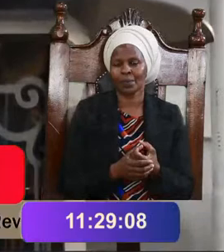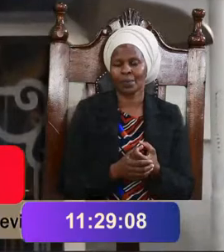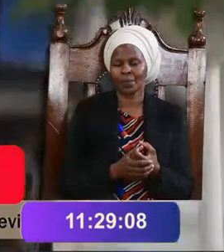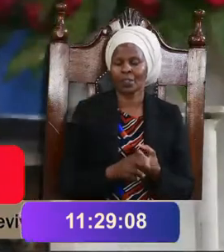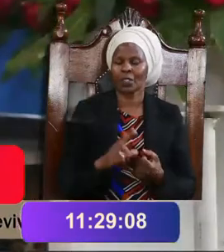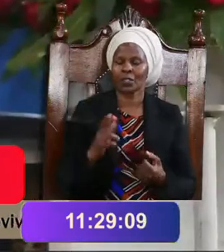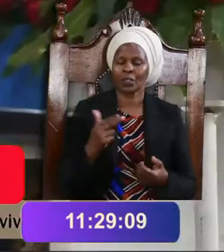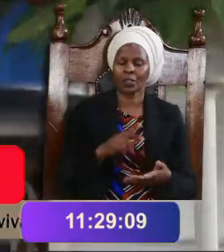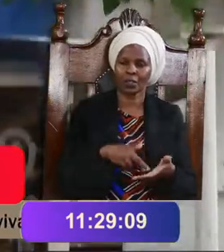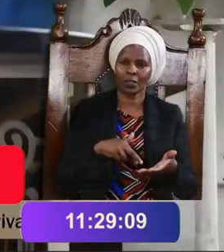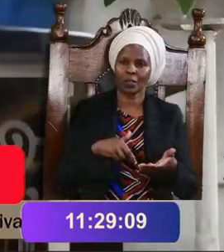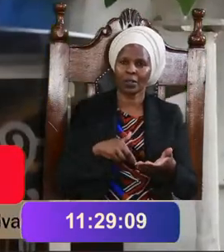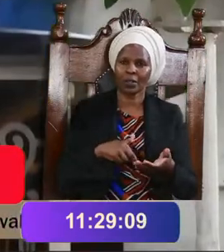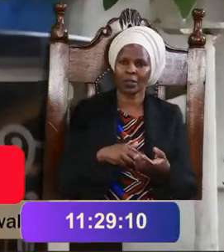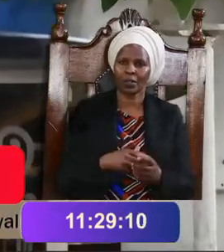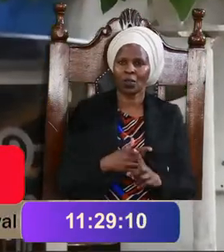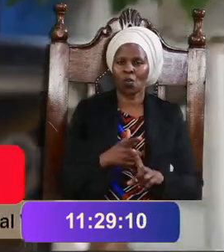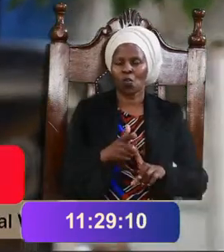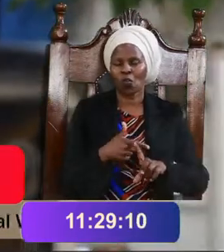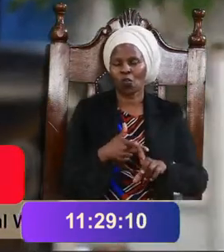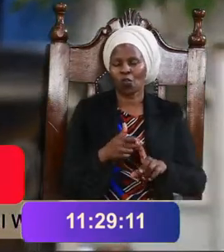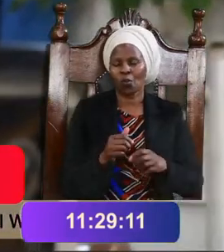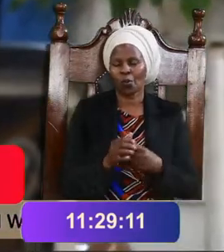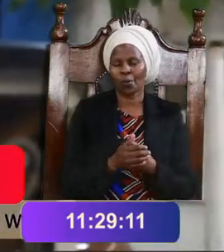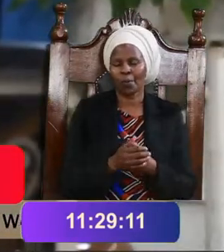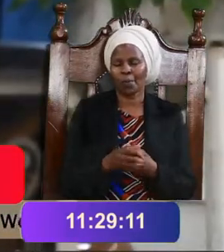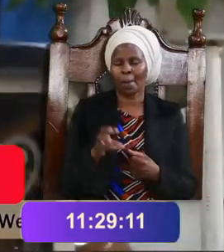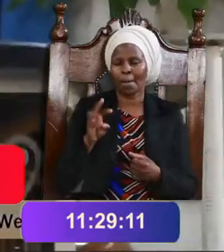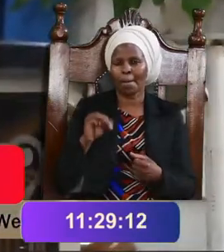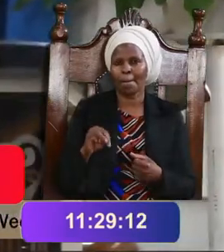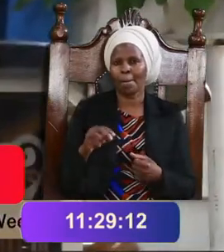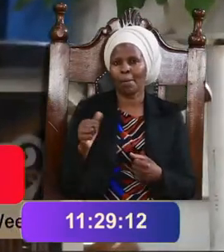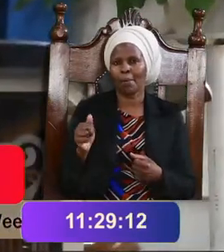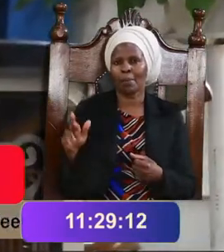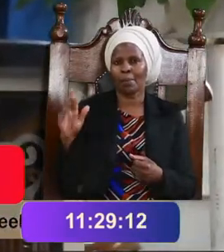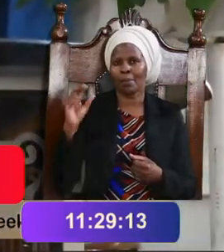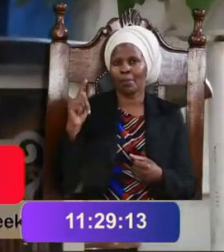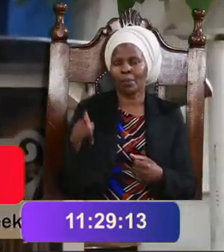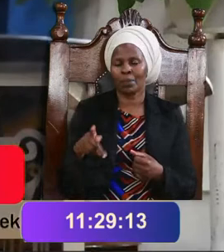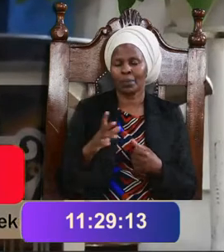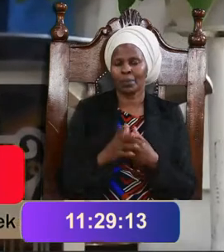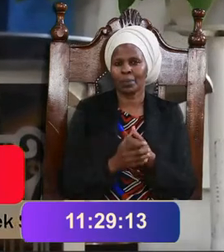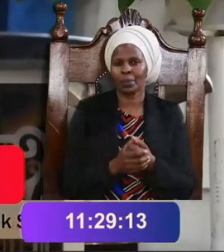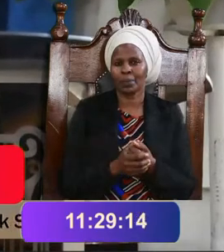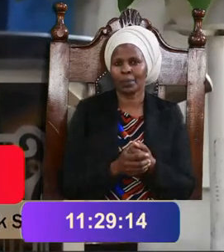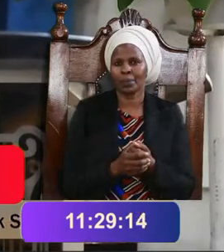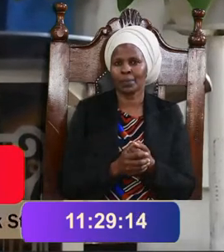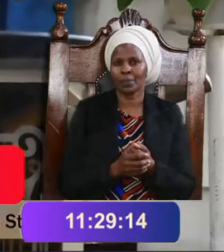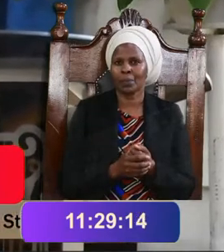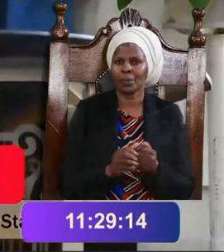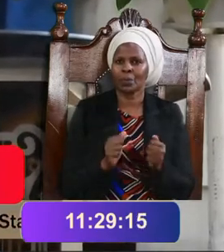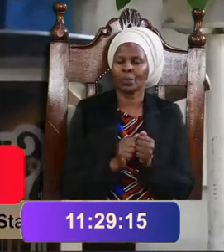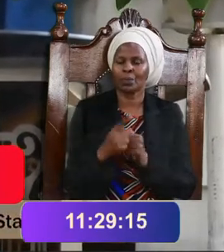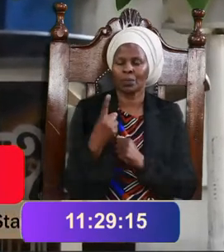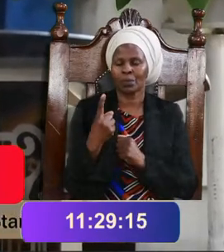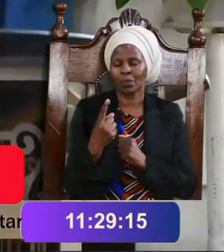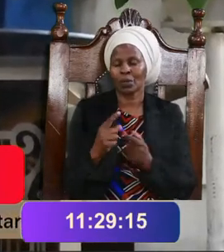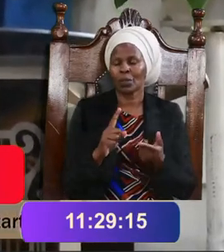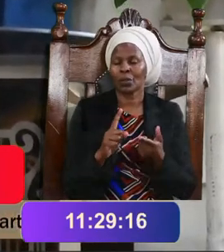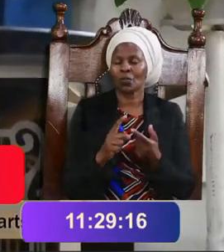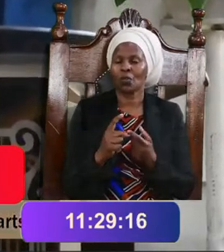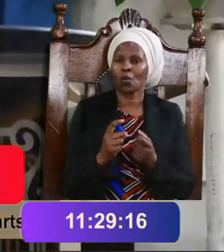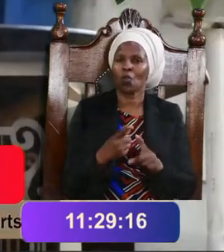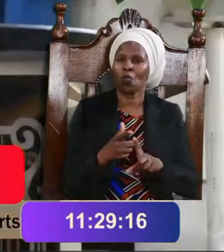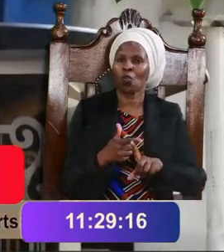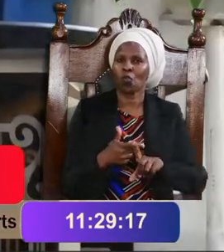Somo la pili litakuja katika Marko Mtakatifu mlango wa